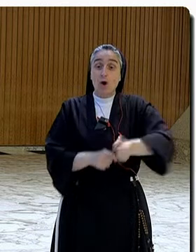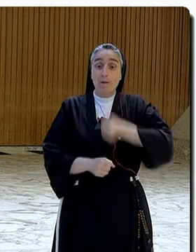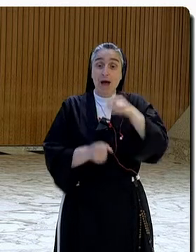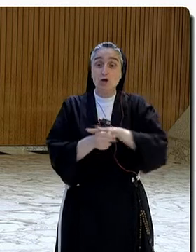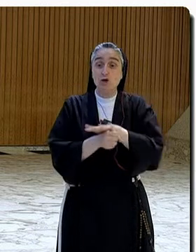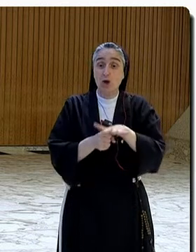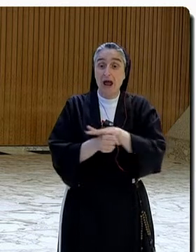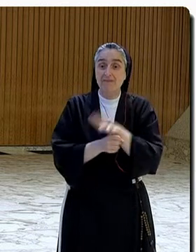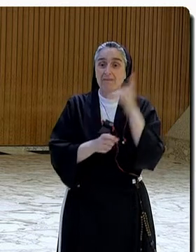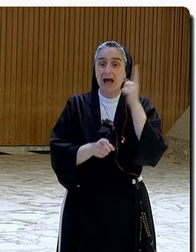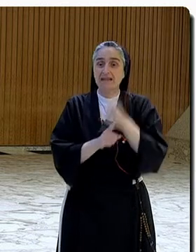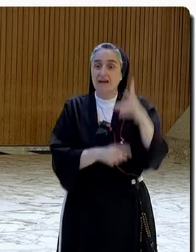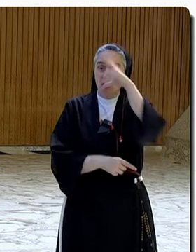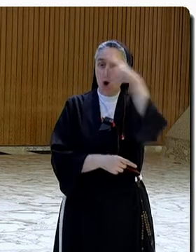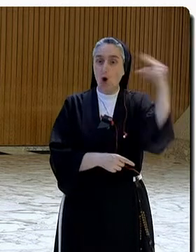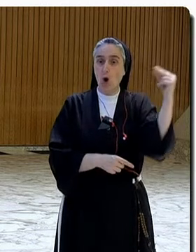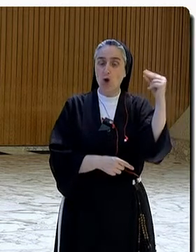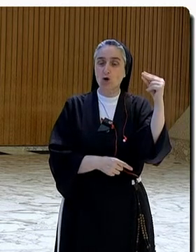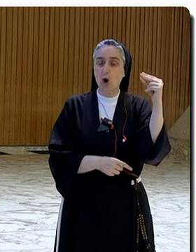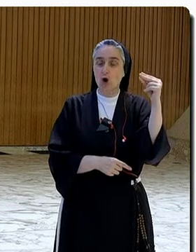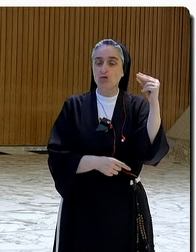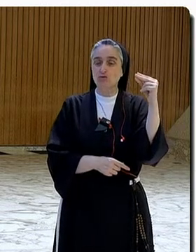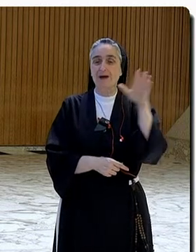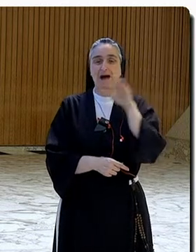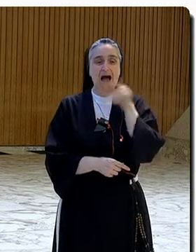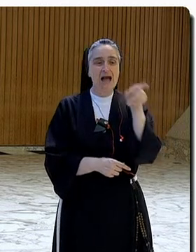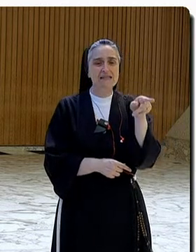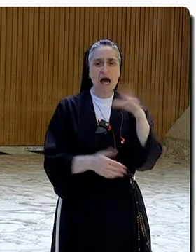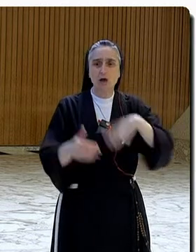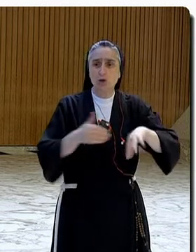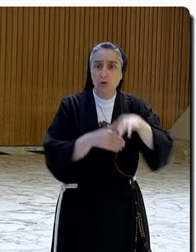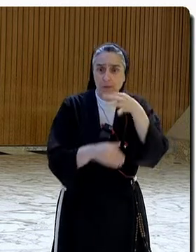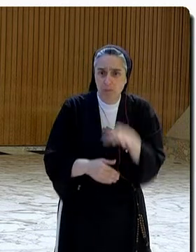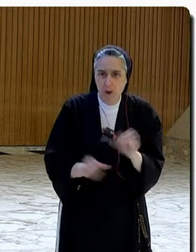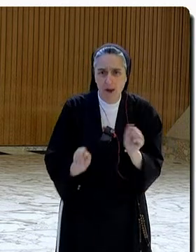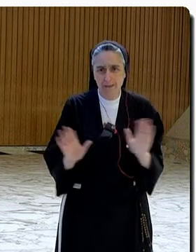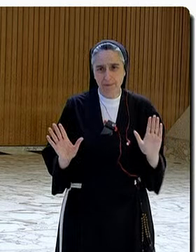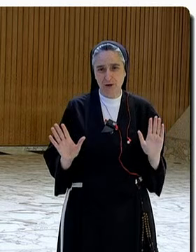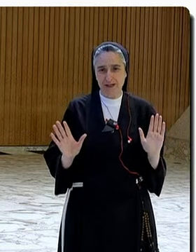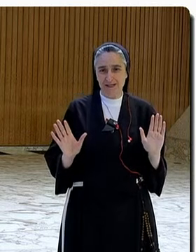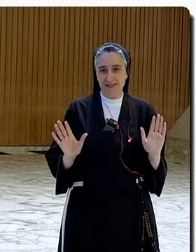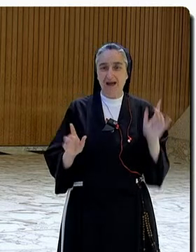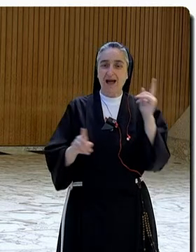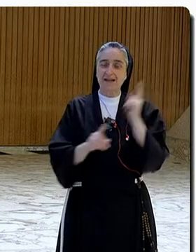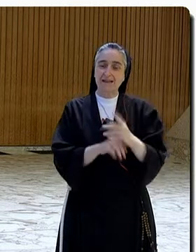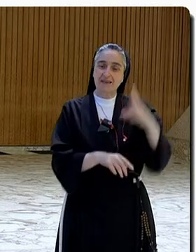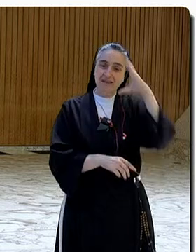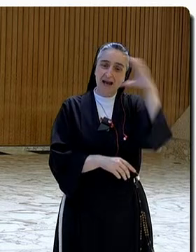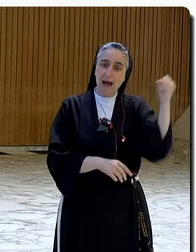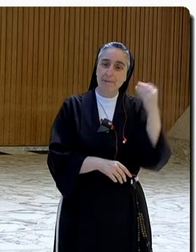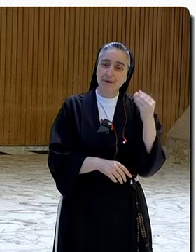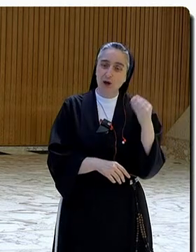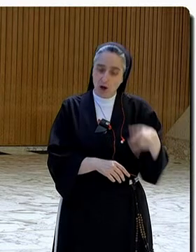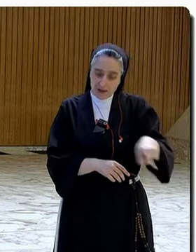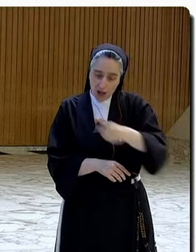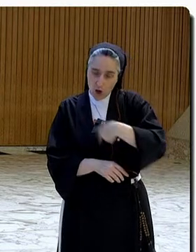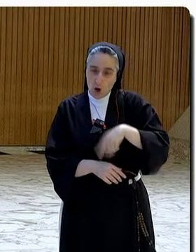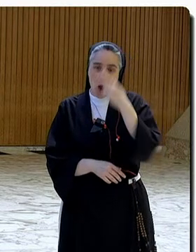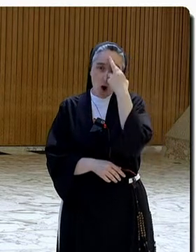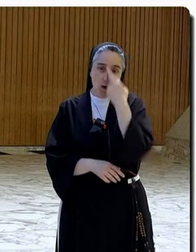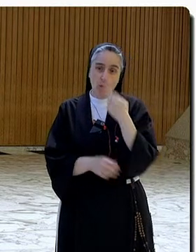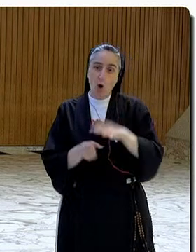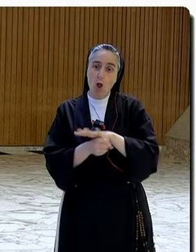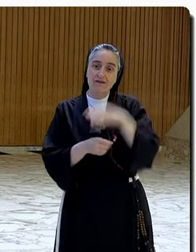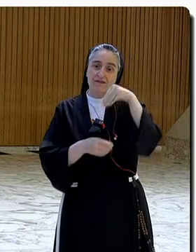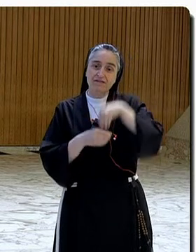che riconosca il ruolo insostituibile degli anziani deve essere quello di far comprendere meglio il ruolo e la funzione